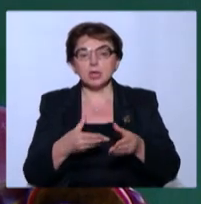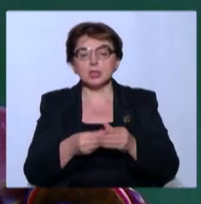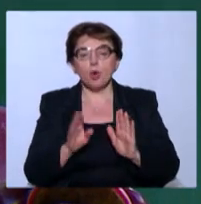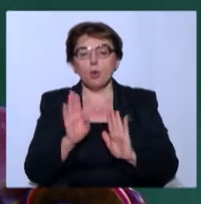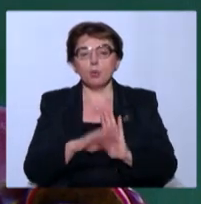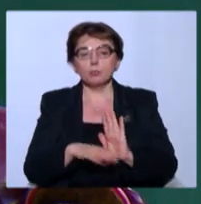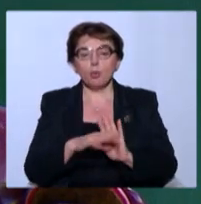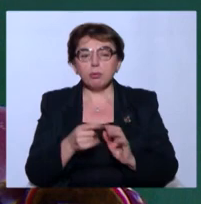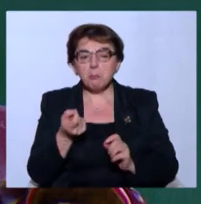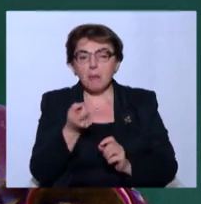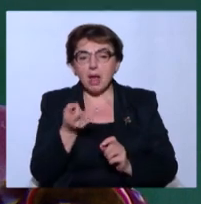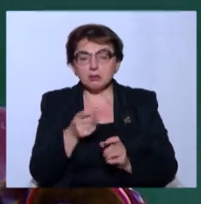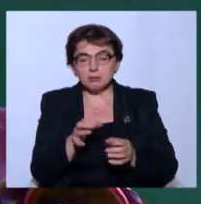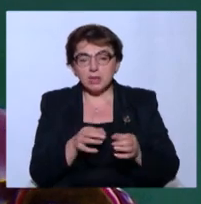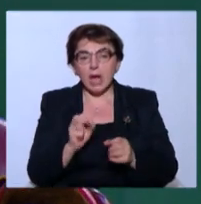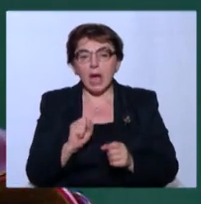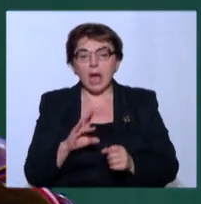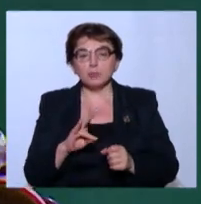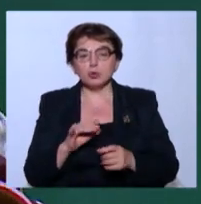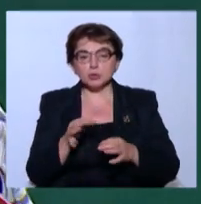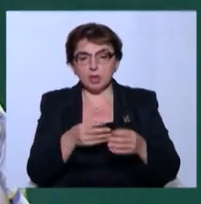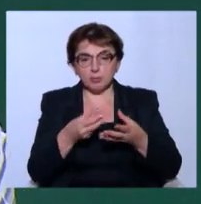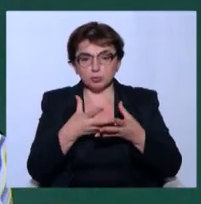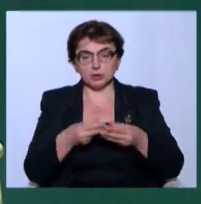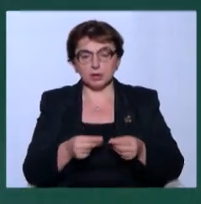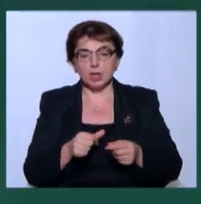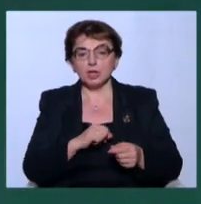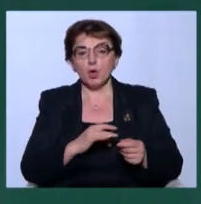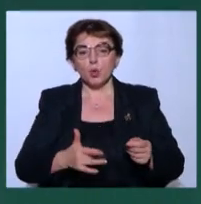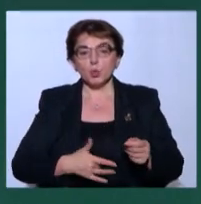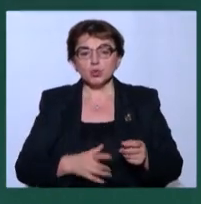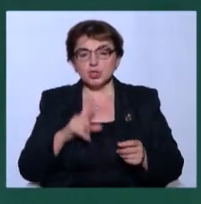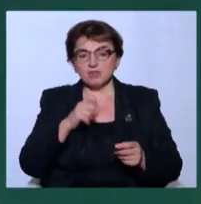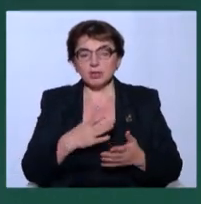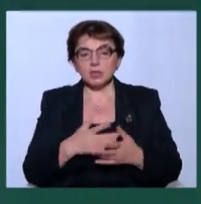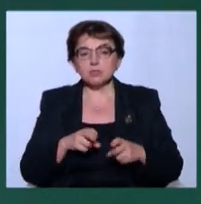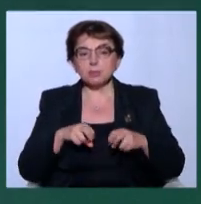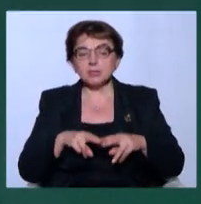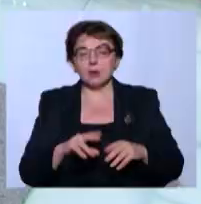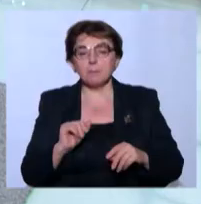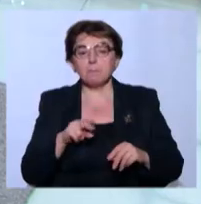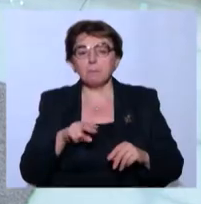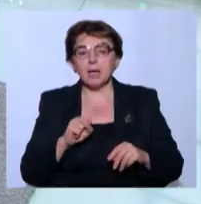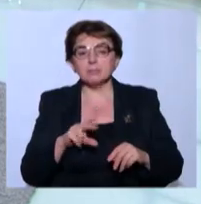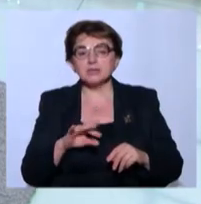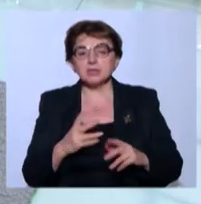ზომის მოლეკულებად, ამინომჟავებად. და კუჭის წვენი შეიცავს ფერმენტ პეფსინს,